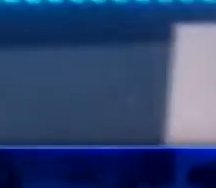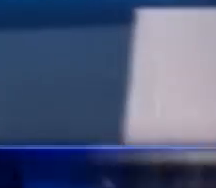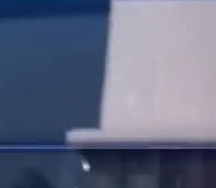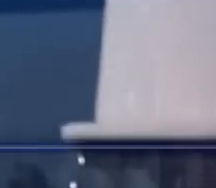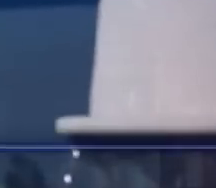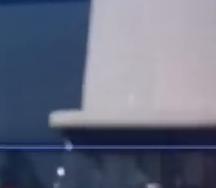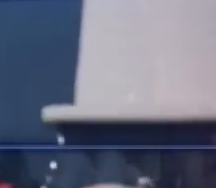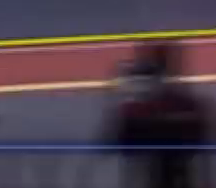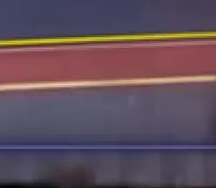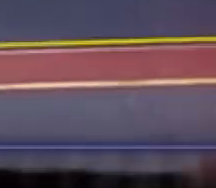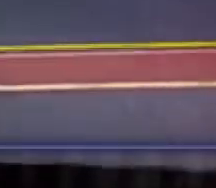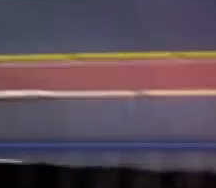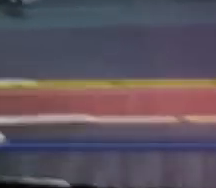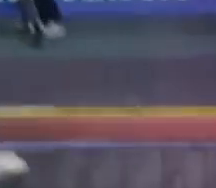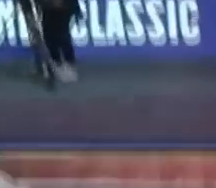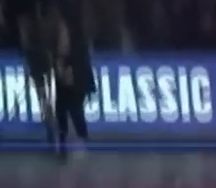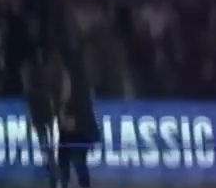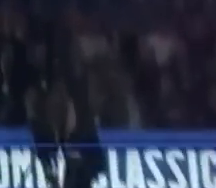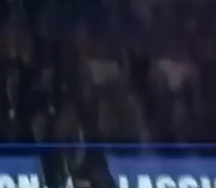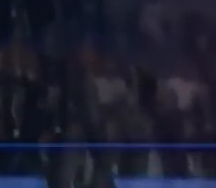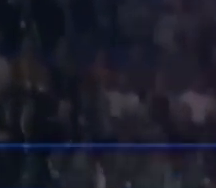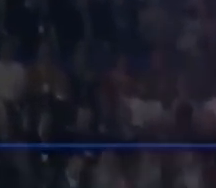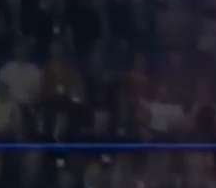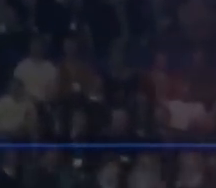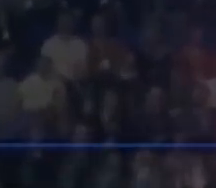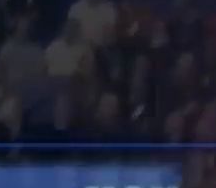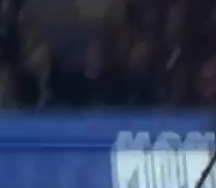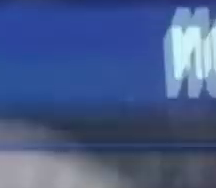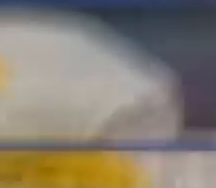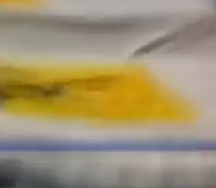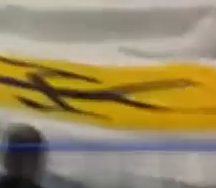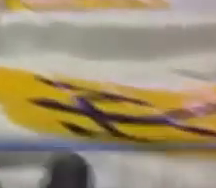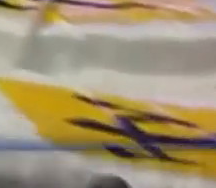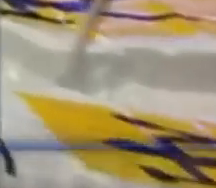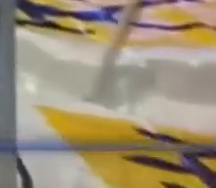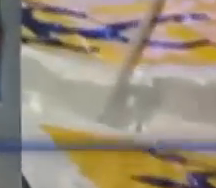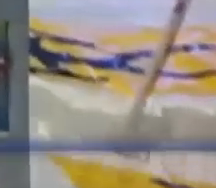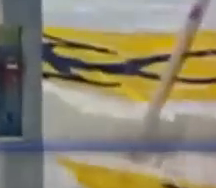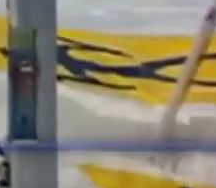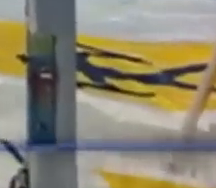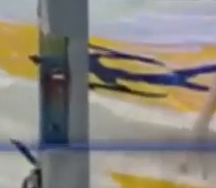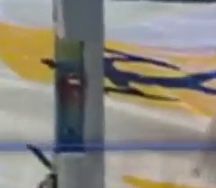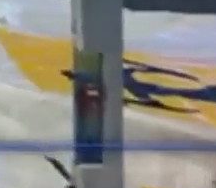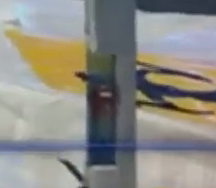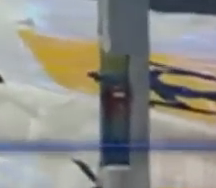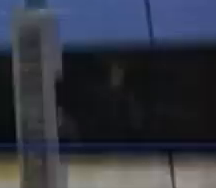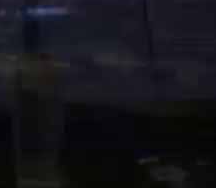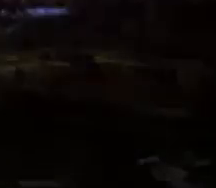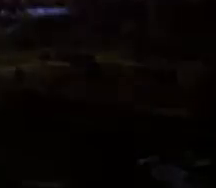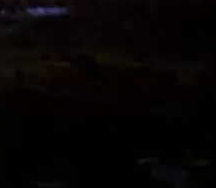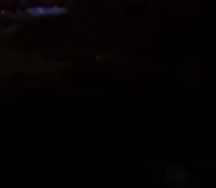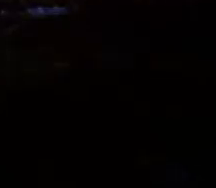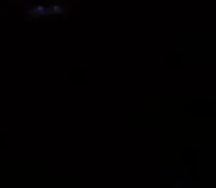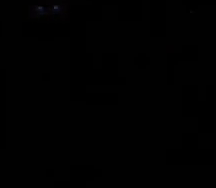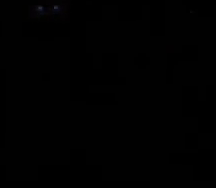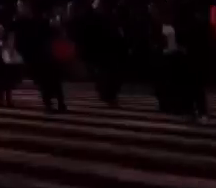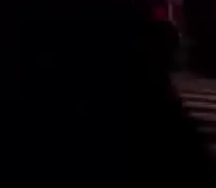At panibagong talon ng tagumpay, EJ Obiana, naka-bronze sa isa pang tournament sa Sweden.